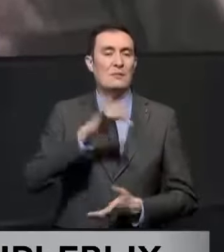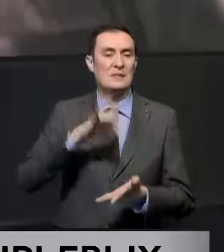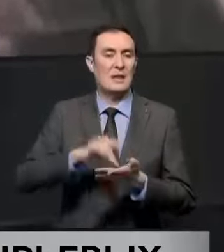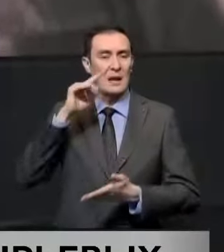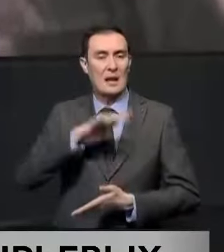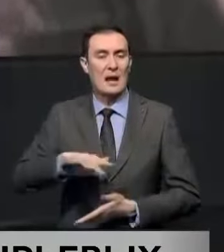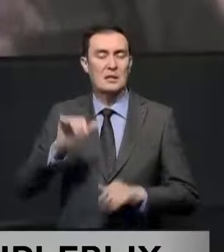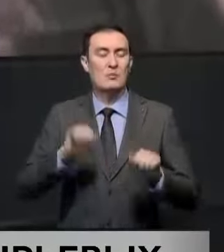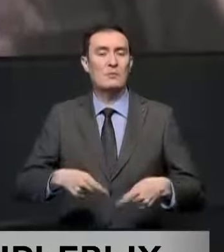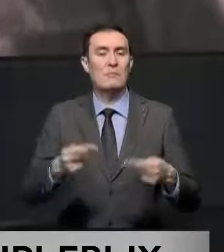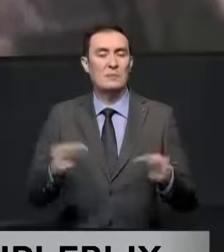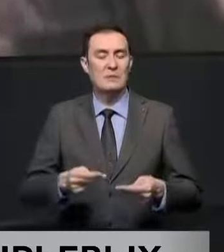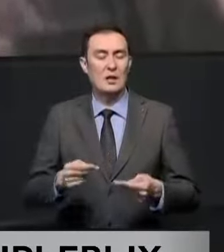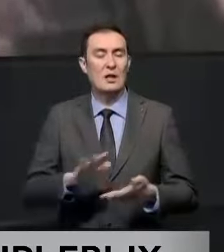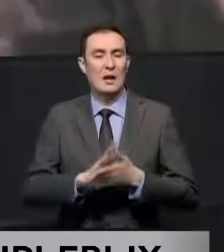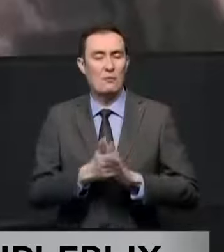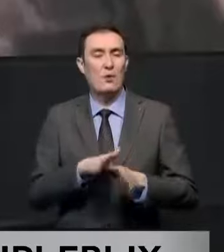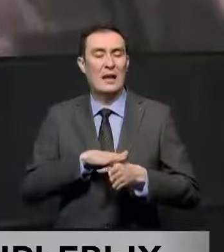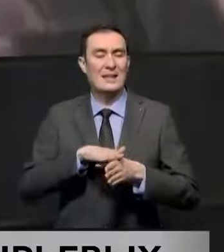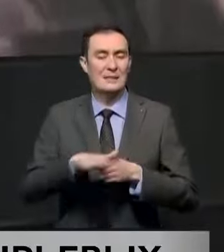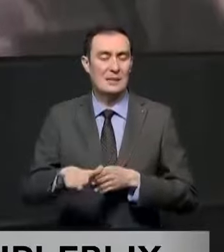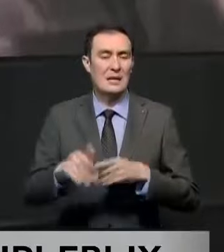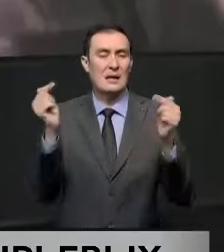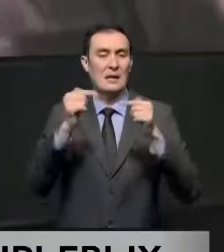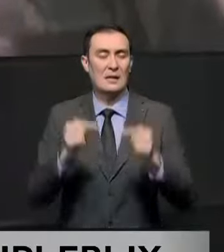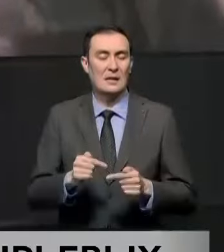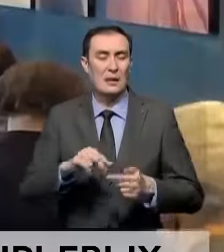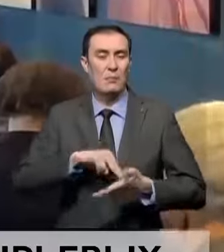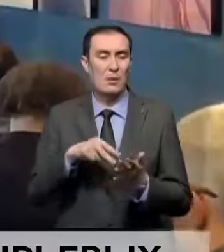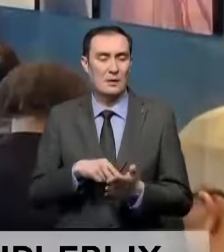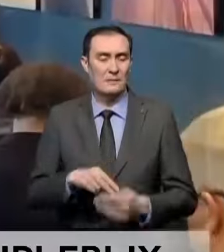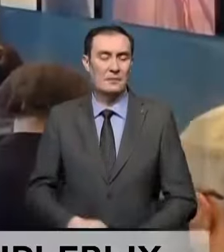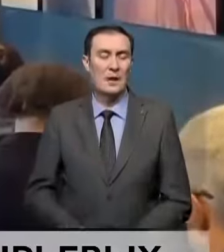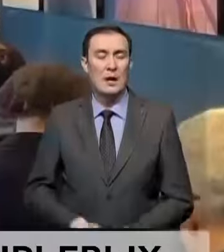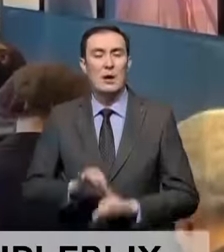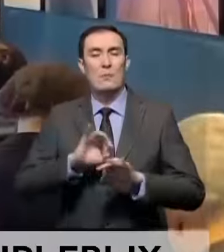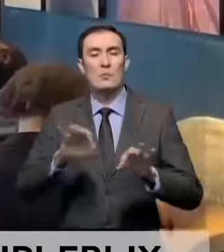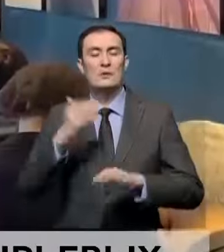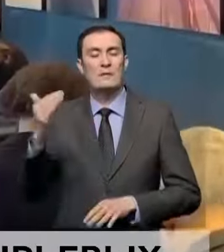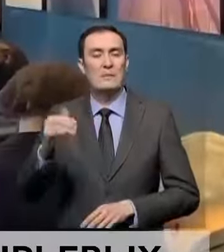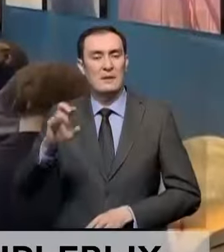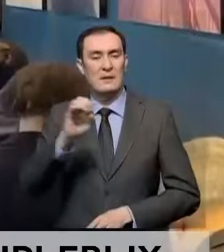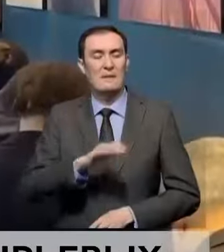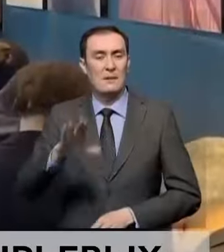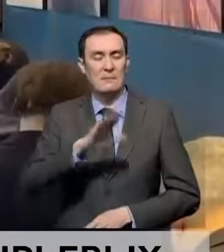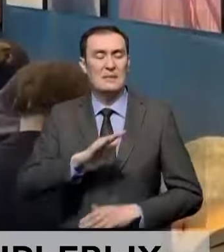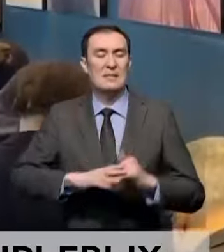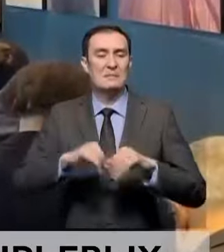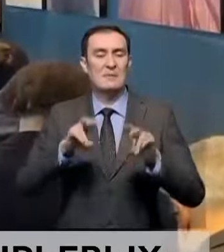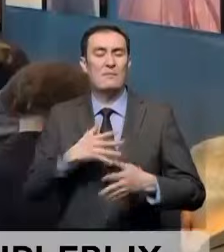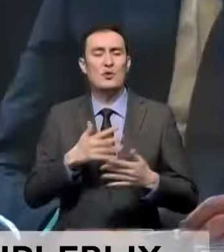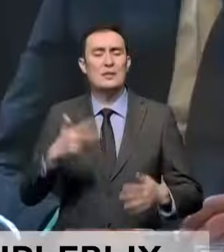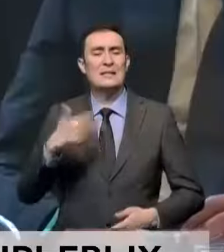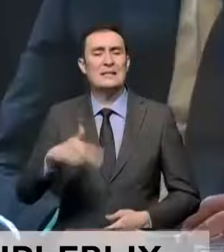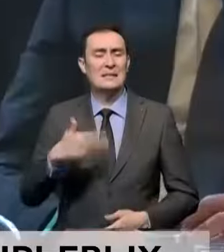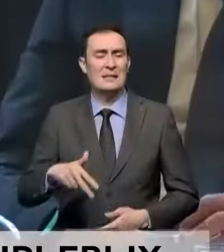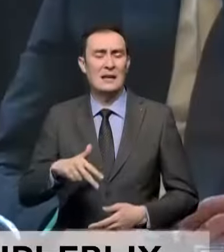Азия» мы сможем подписать ряд соглашений по реализации конкретных проектов. По словам европейского чиновника, это свыше